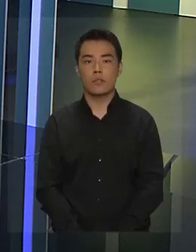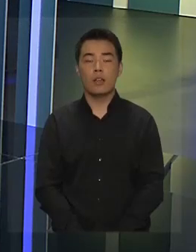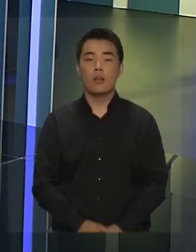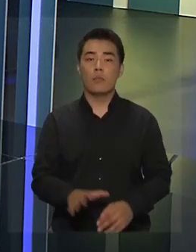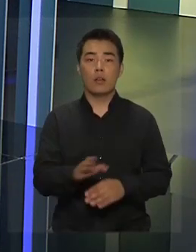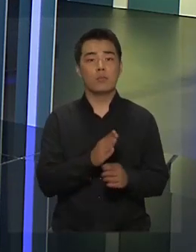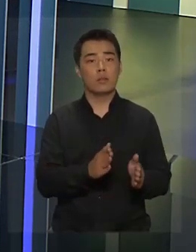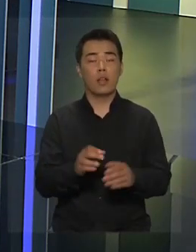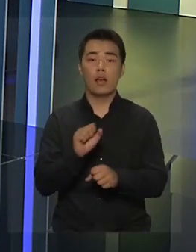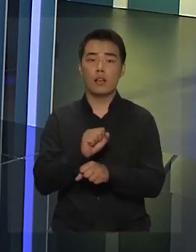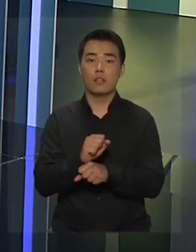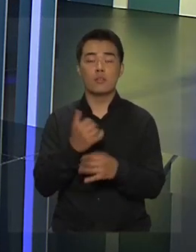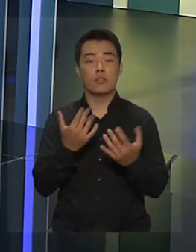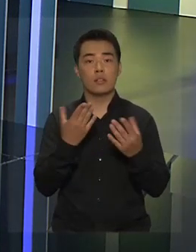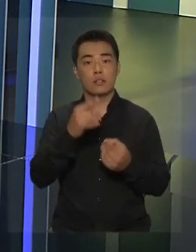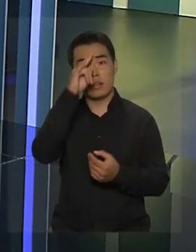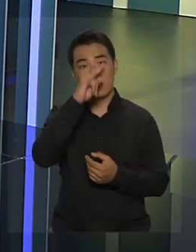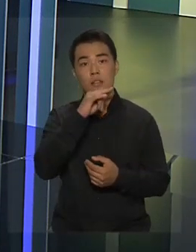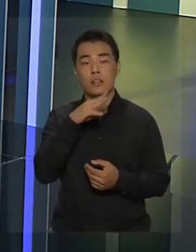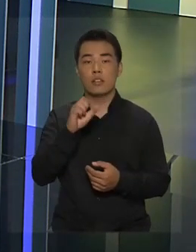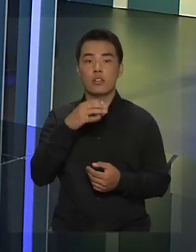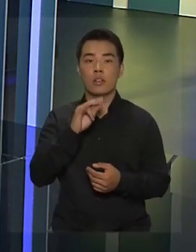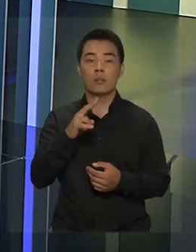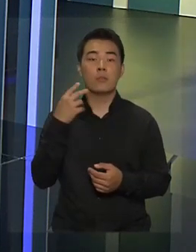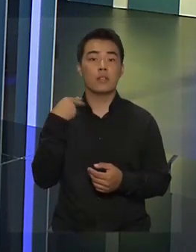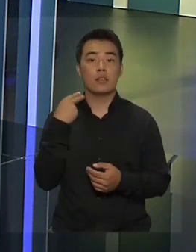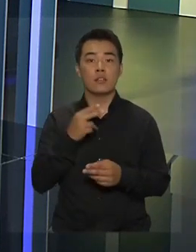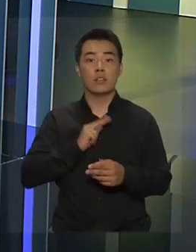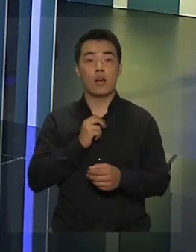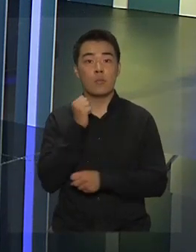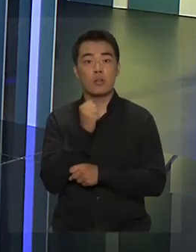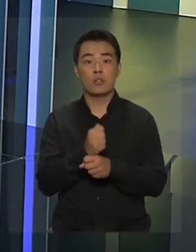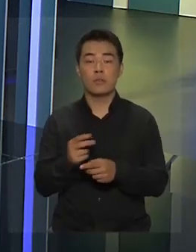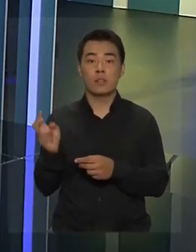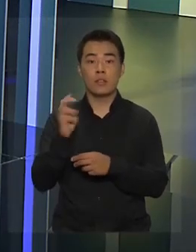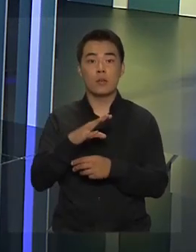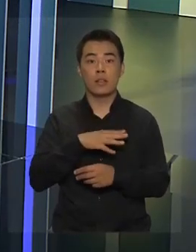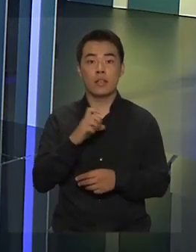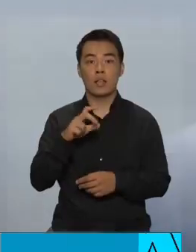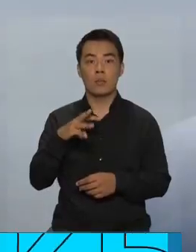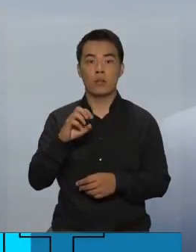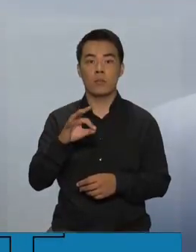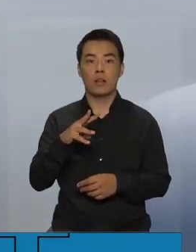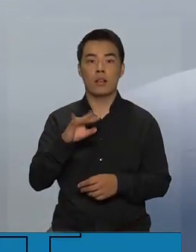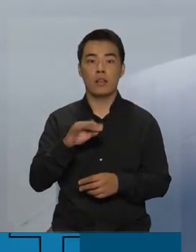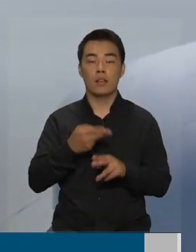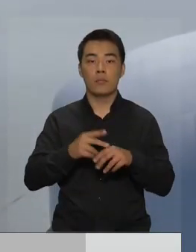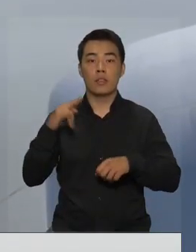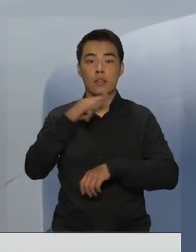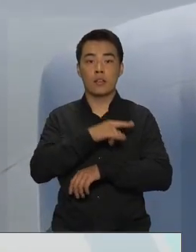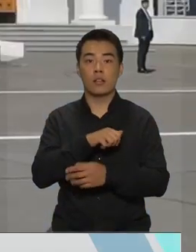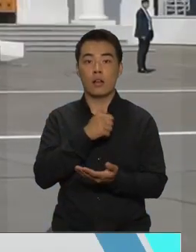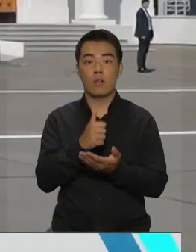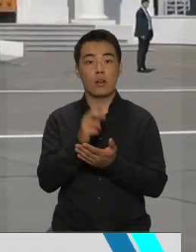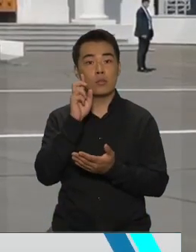Арқайсына рет-ретмен тоқталайық. Бүгін Қазақстанға Тәжікстан президенті жұмыс сапармен келді. Эмомали Рахмонды әуежайдан мемлекет басшысы